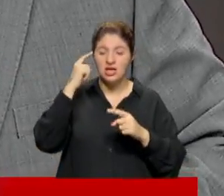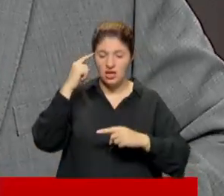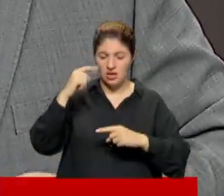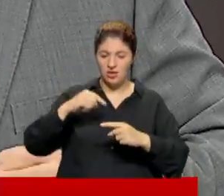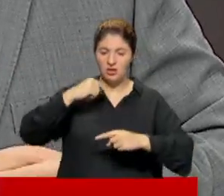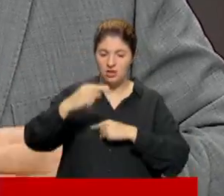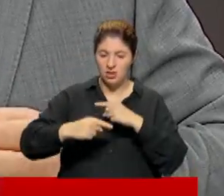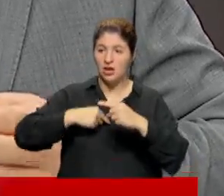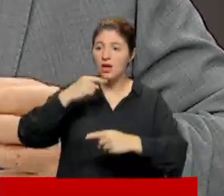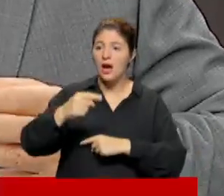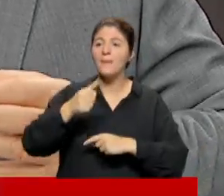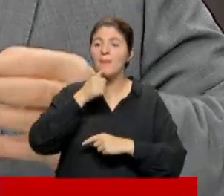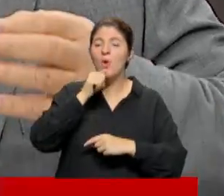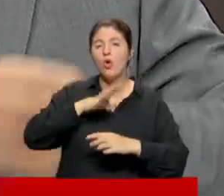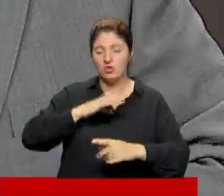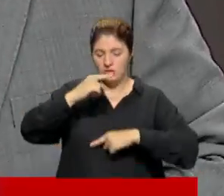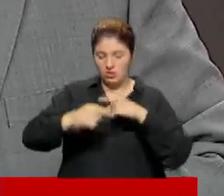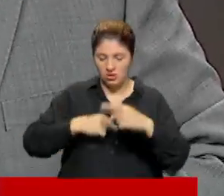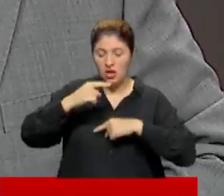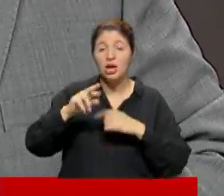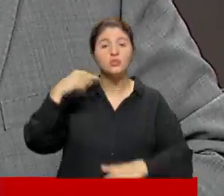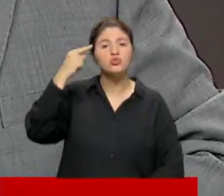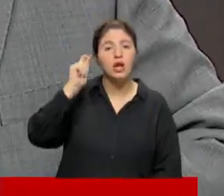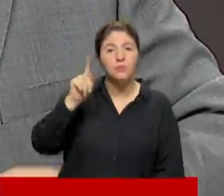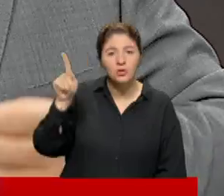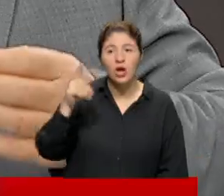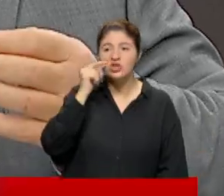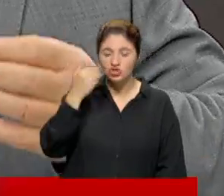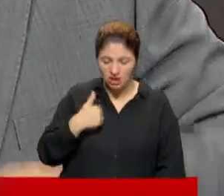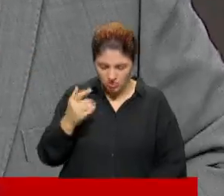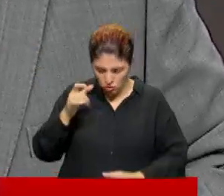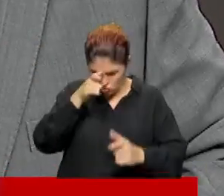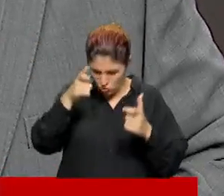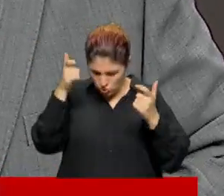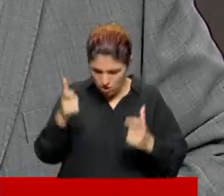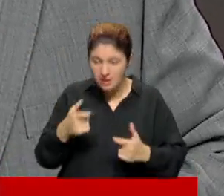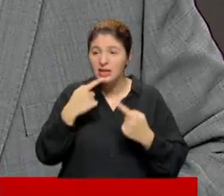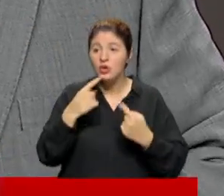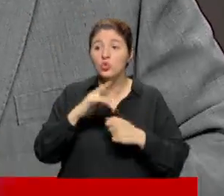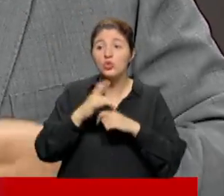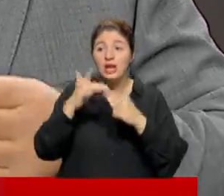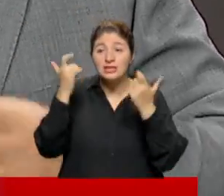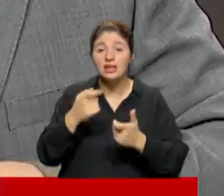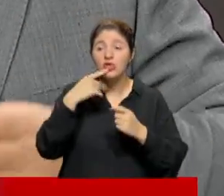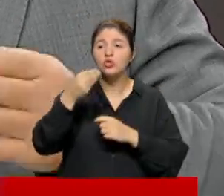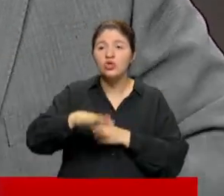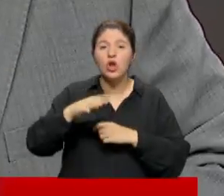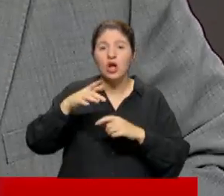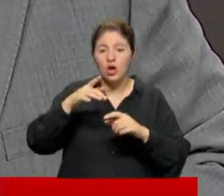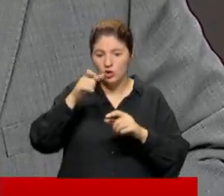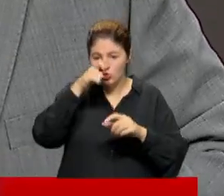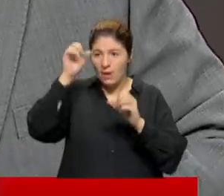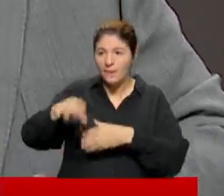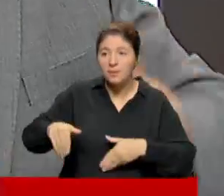bir saltanat düşüncesiyle yönetiliyor şahsımın Ülkesi deniliyor çocuklarımız Ülkeyi terk